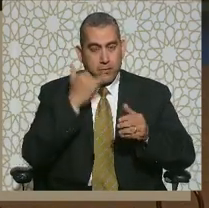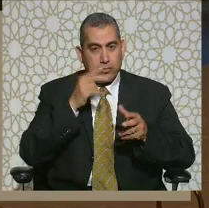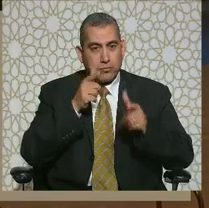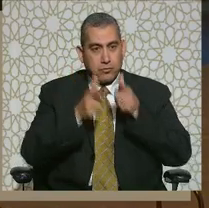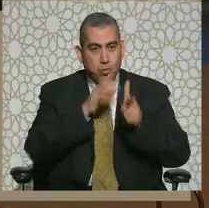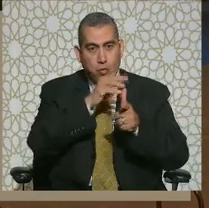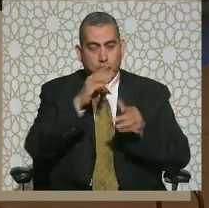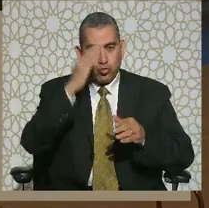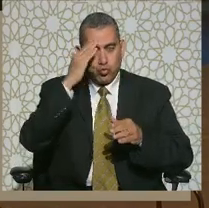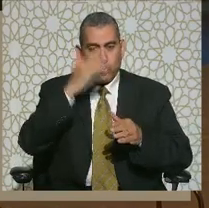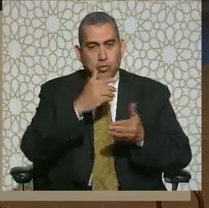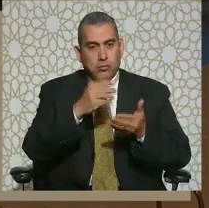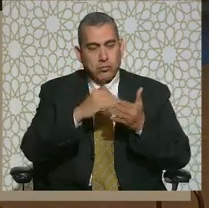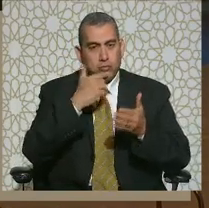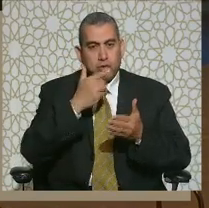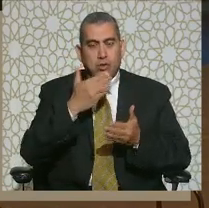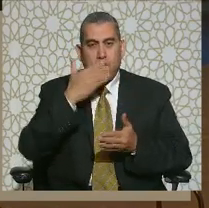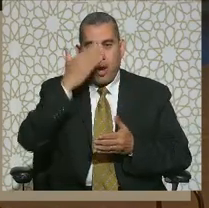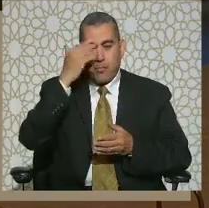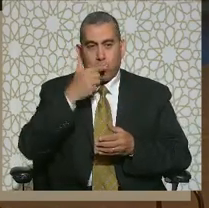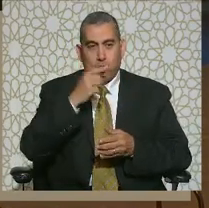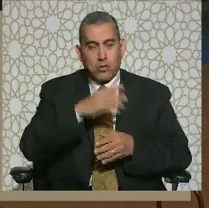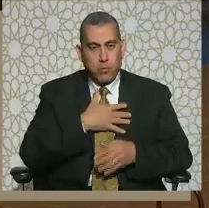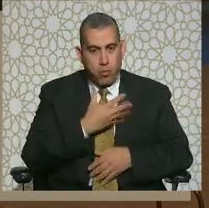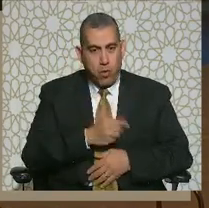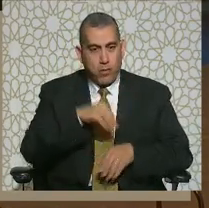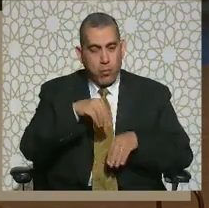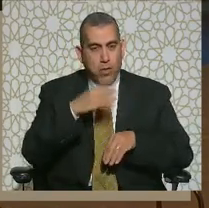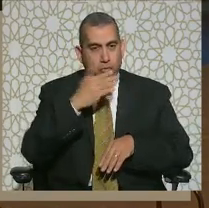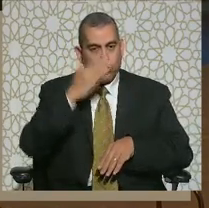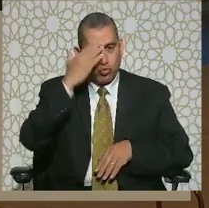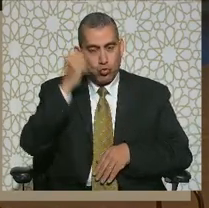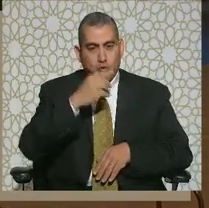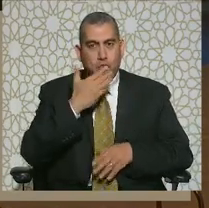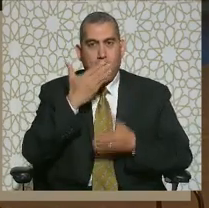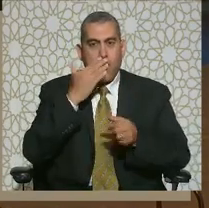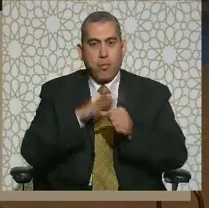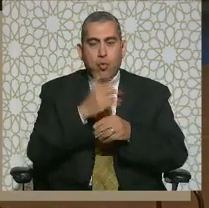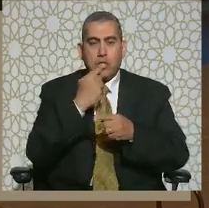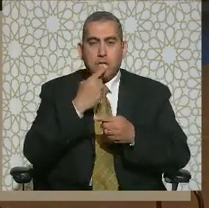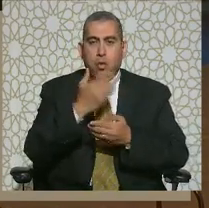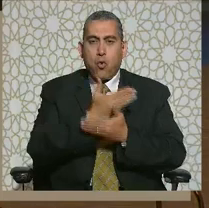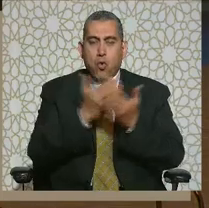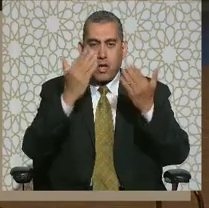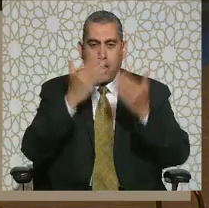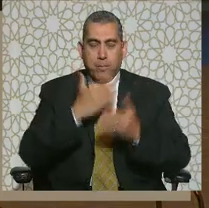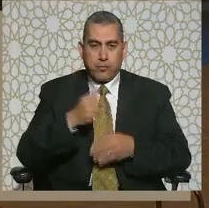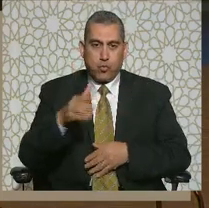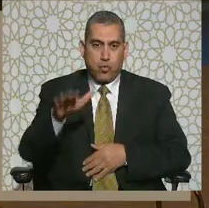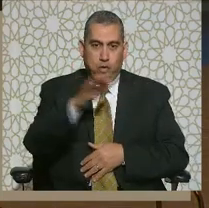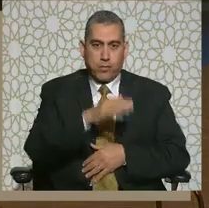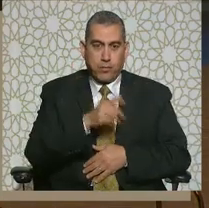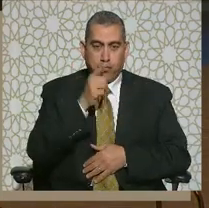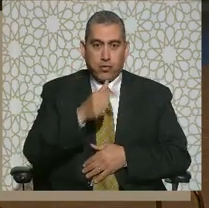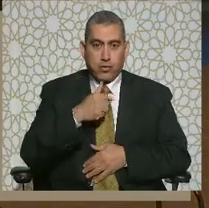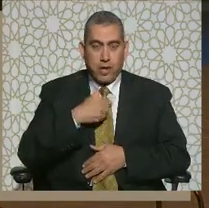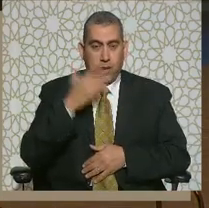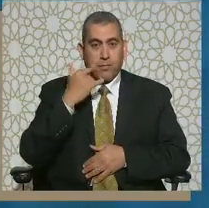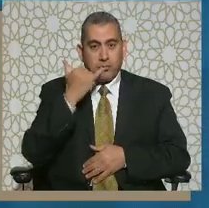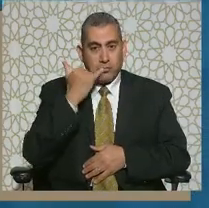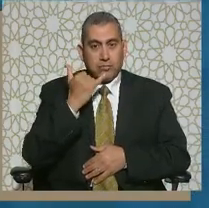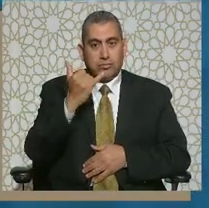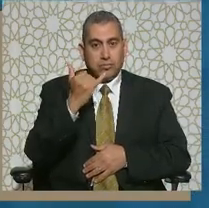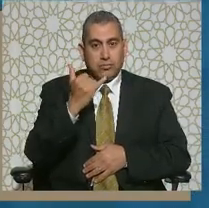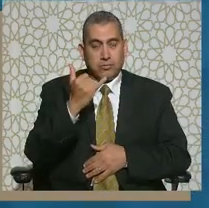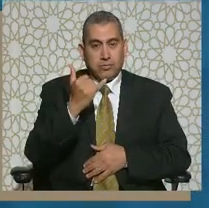وبتمنى السنه كلها تبقى رمضان عشان نشوف حضرتك كده مباشر على طول يا رب يا رب يخليك وانا كنت اتصلت بحضرتك